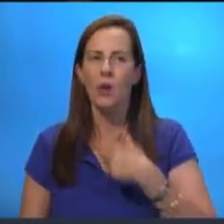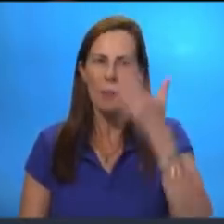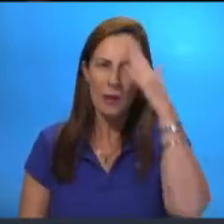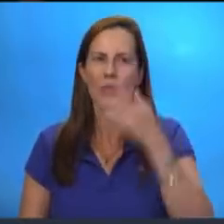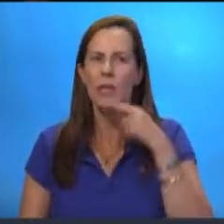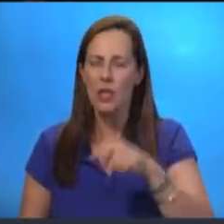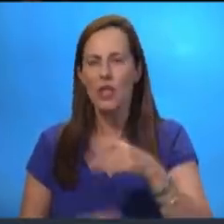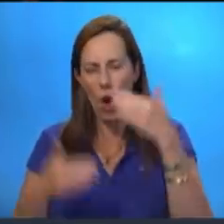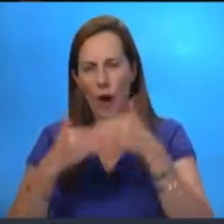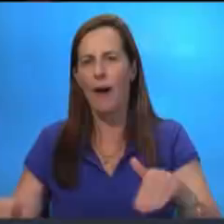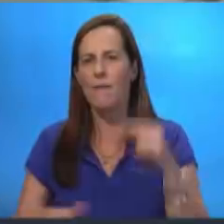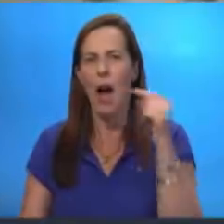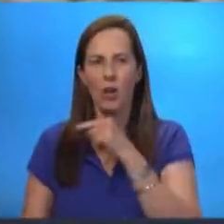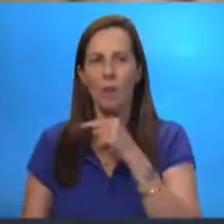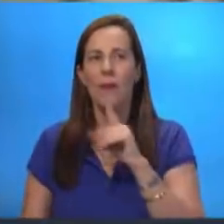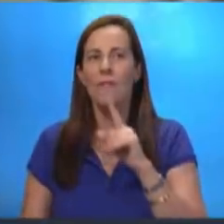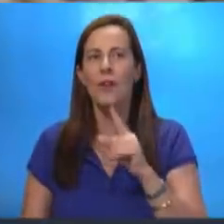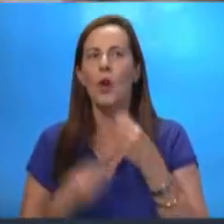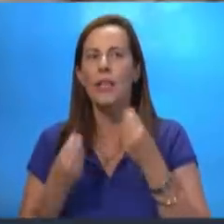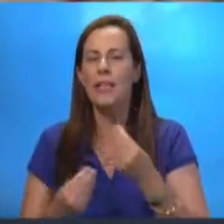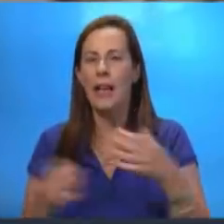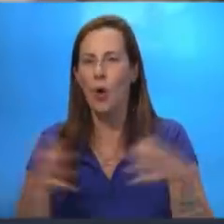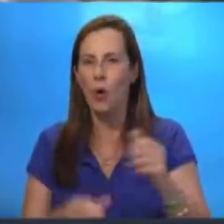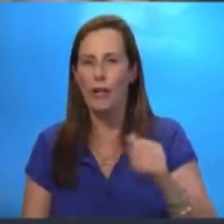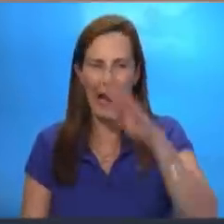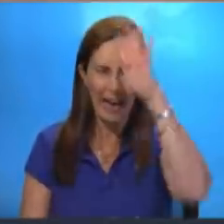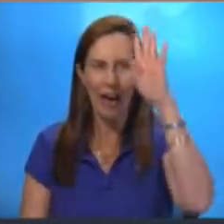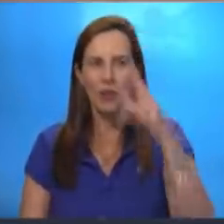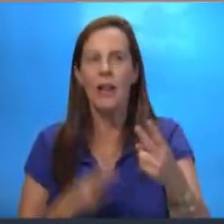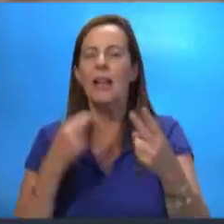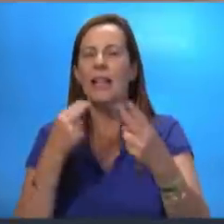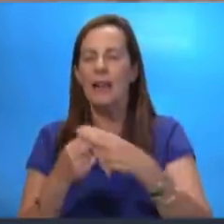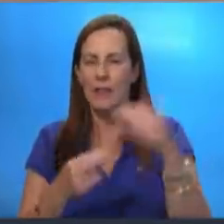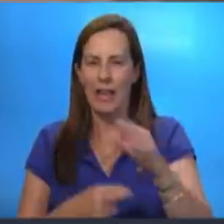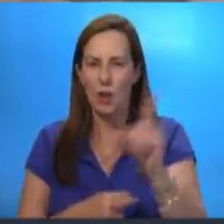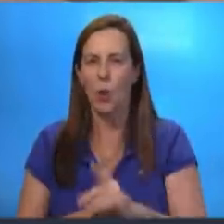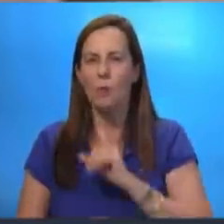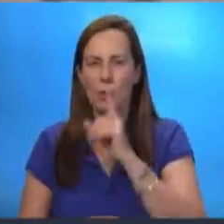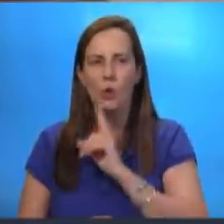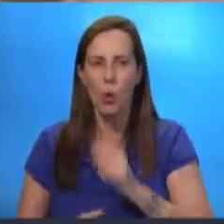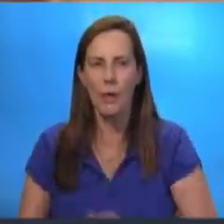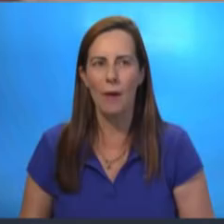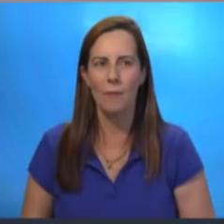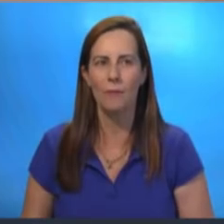ענדה חטות חמר, לא ימכן תסמח לאיראן מלישיית טייפי בלקדום אלה ג'נוב סוריה ותחוויל ג'נוב סוריה